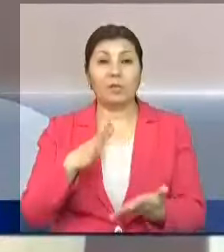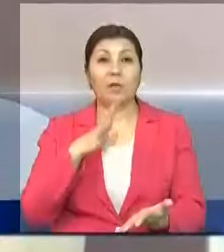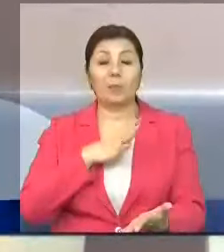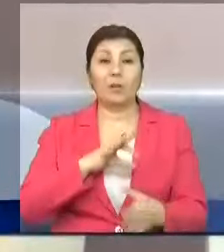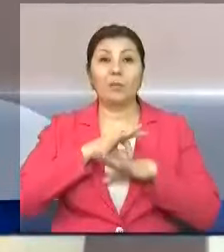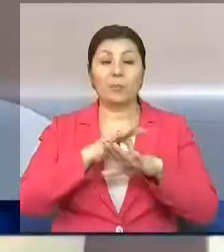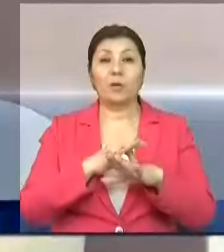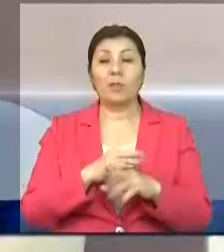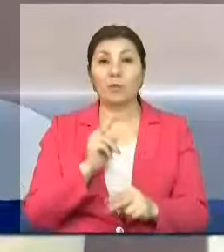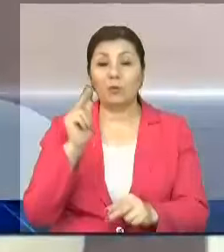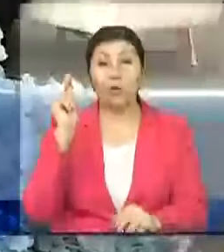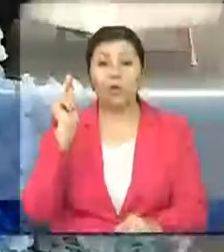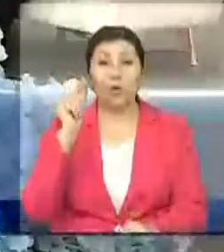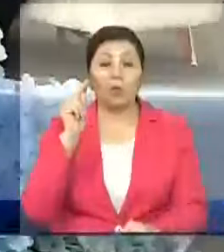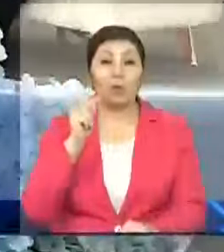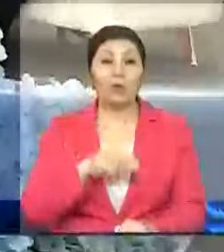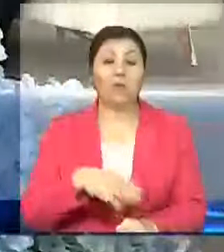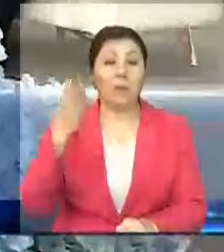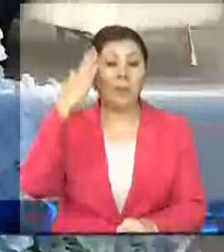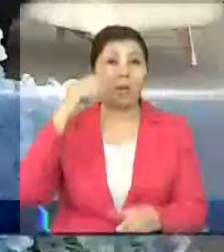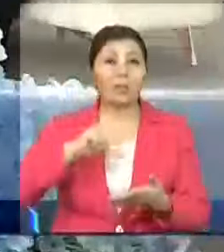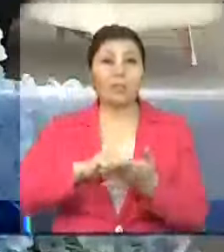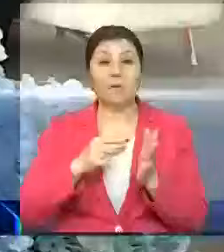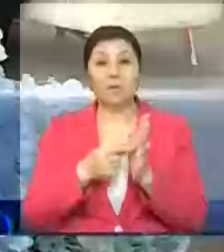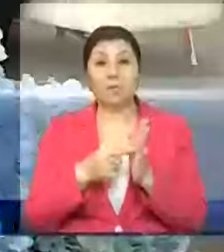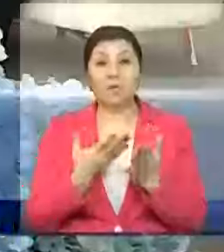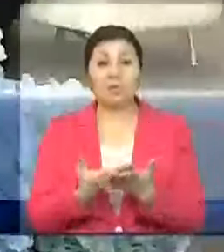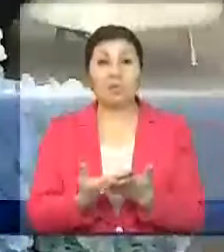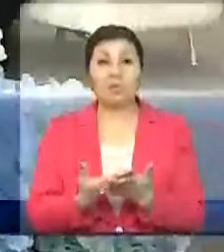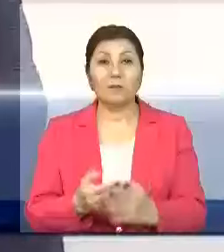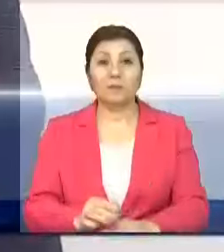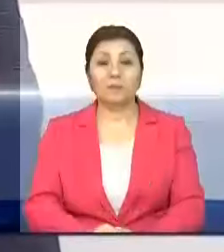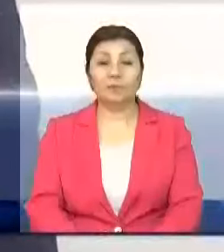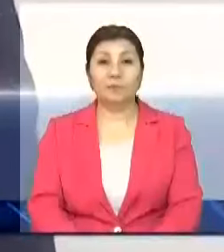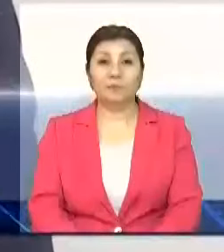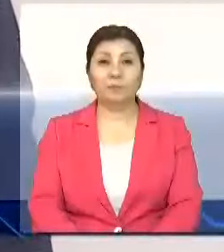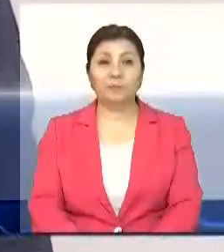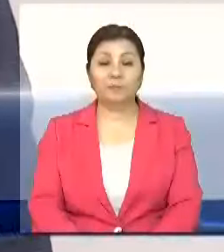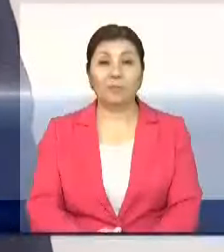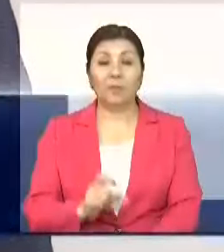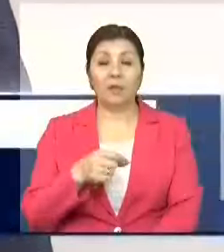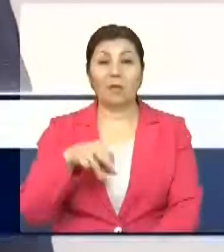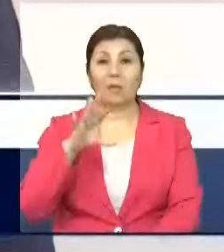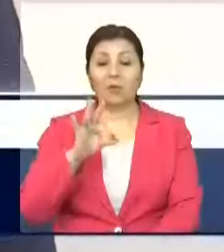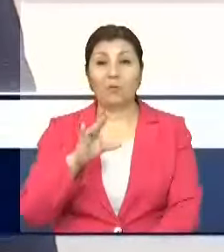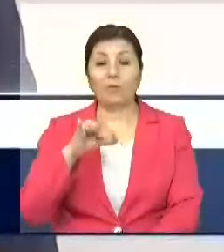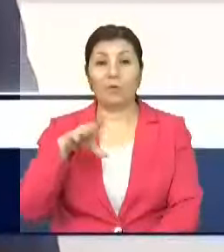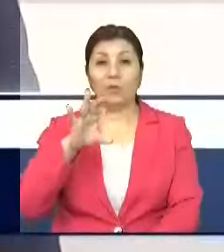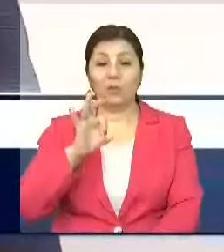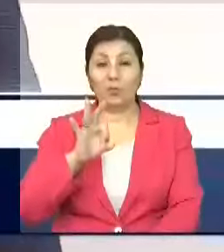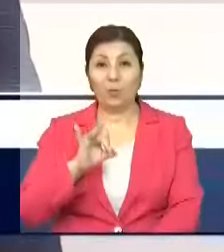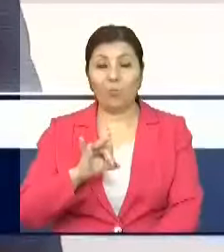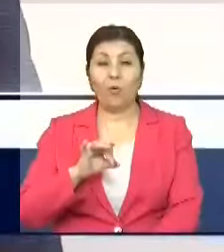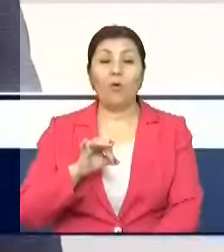проведен мастер-класс по однопортовой видеоассистированной торакоскопической резекции легкого. Эндовидеохирургия развивается у нас в